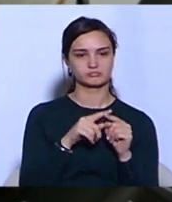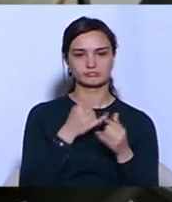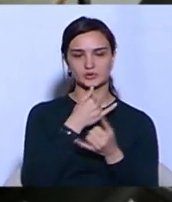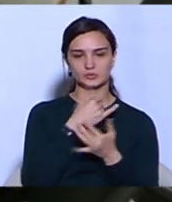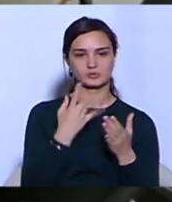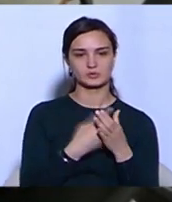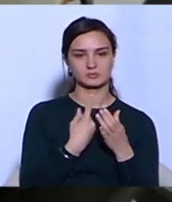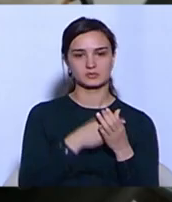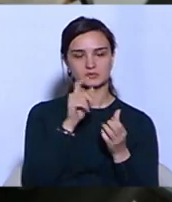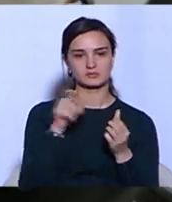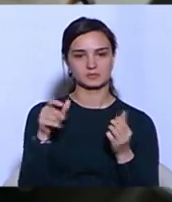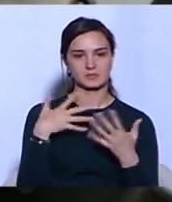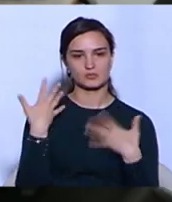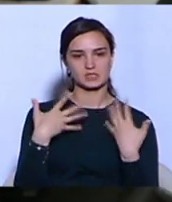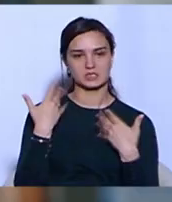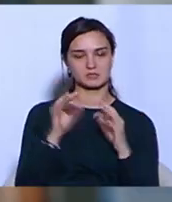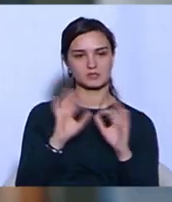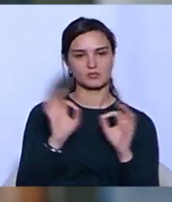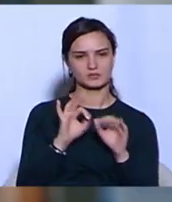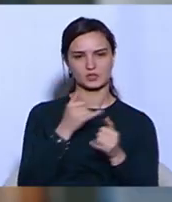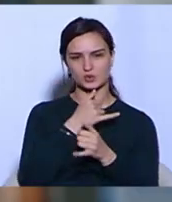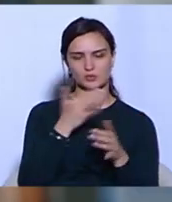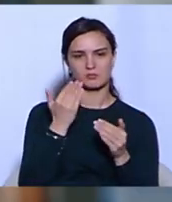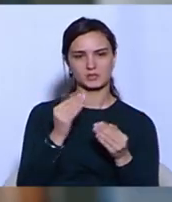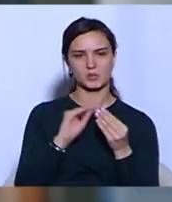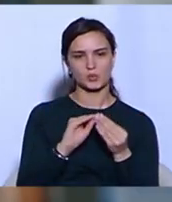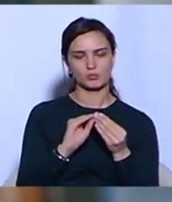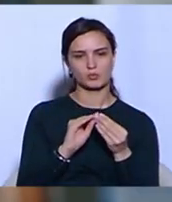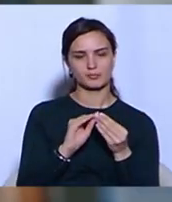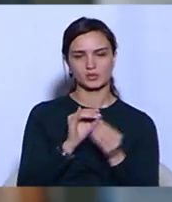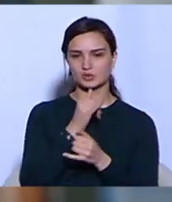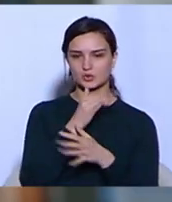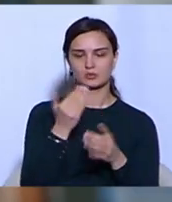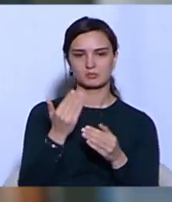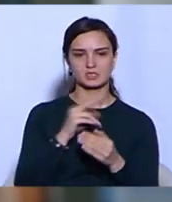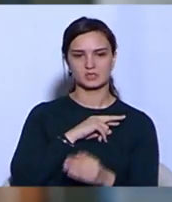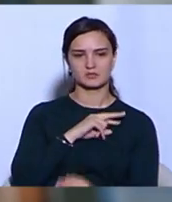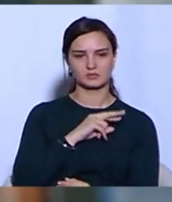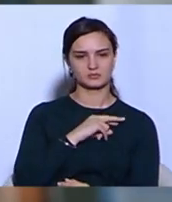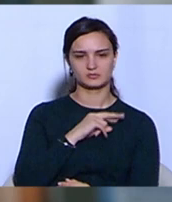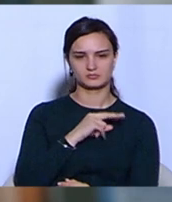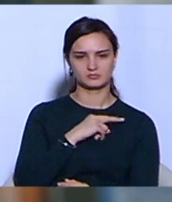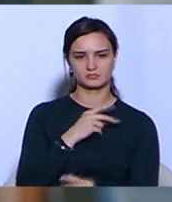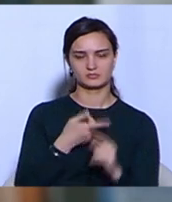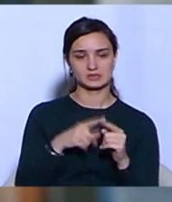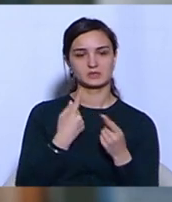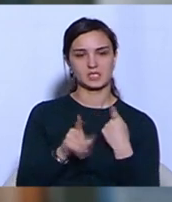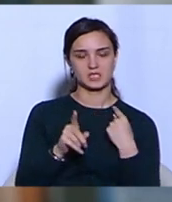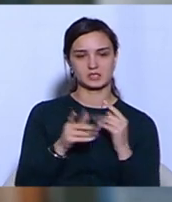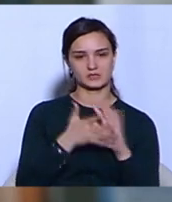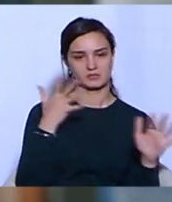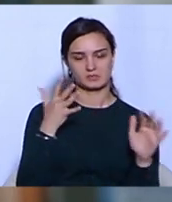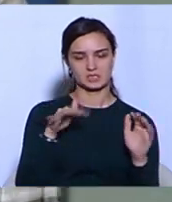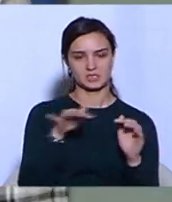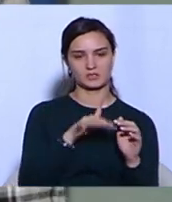შეუძლიათ აუტისტის მქონე ადამიანებს ემოციის გამოხატვა. არ შეუძლიათ მათ მეგობრობა, არ შეუძლიათ მათ სიყვარული. და სხვანაირად დავიქოვენ